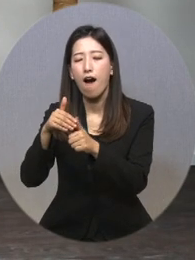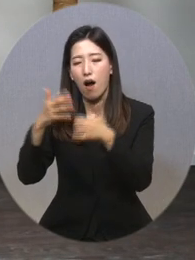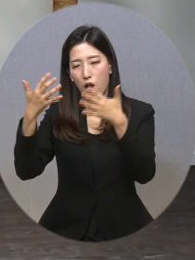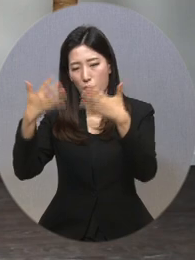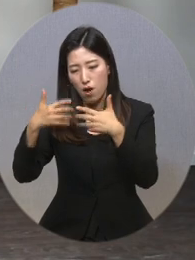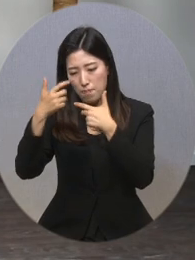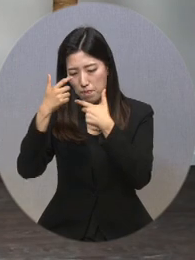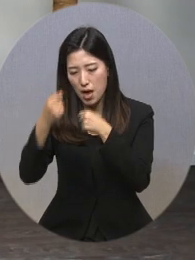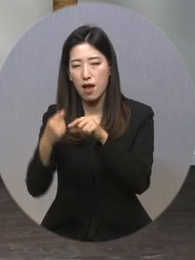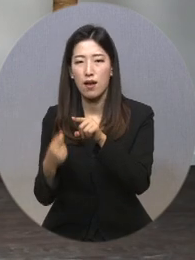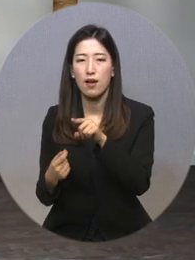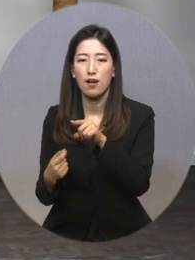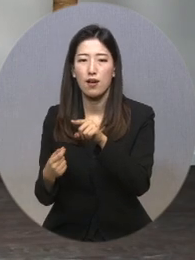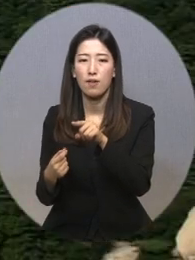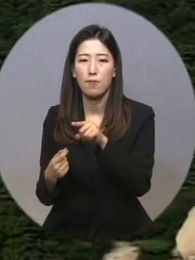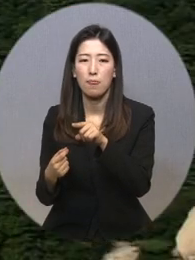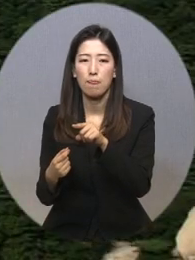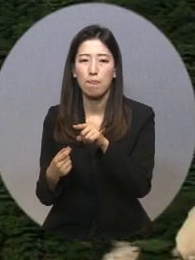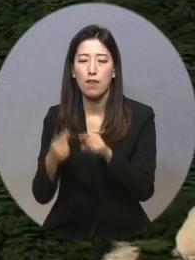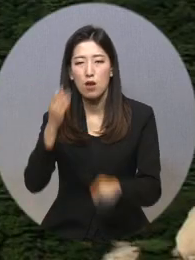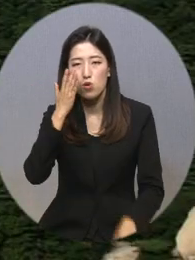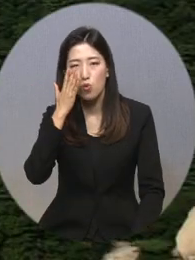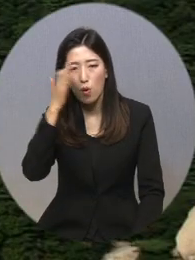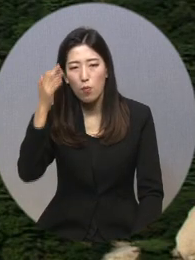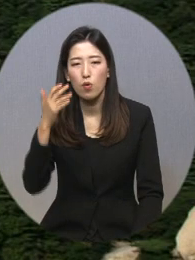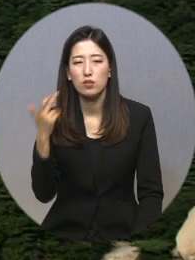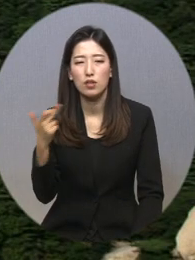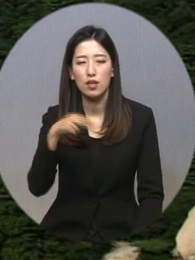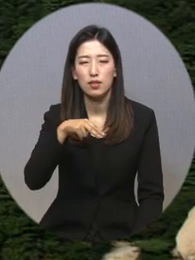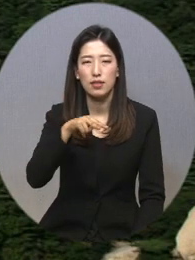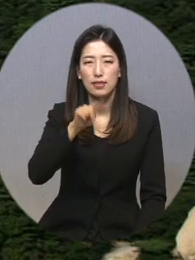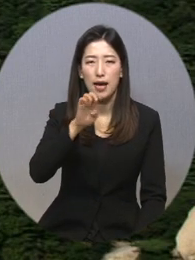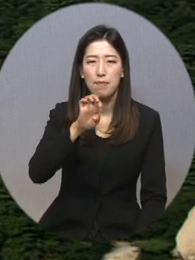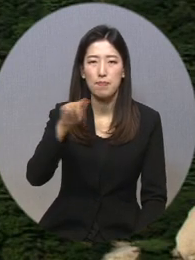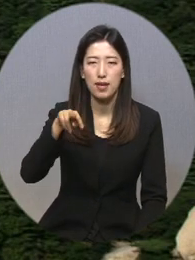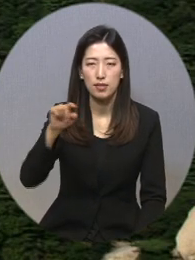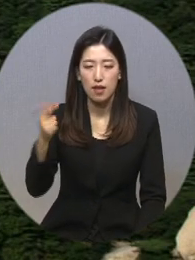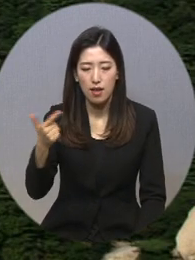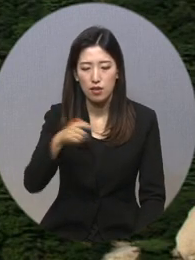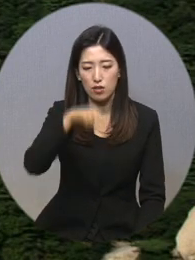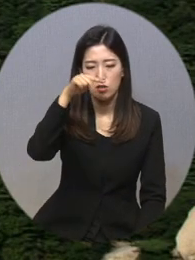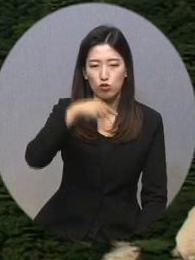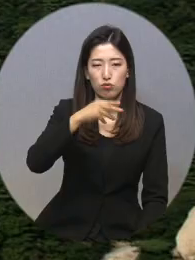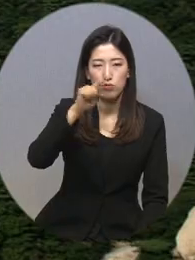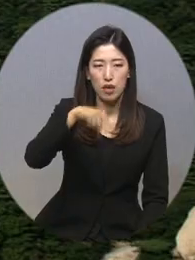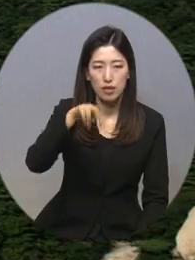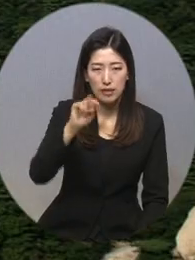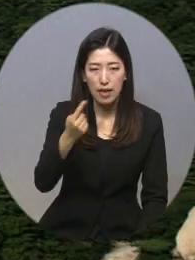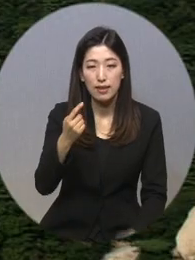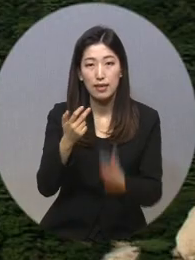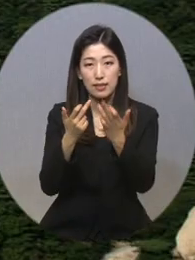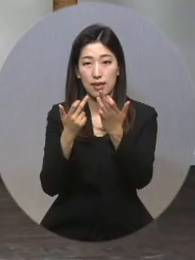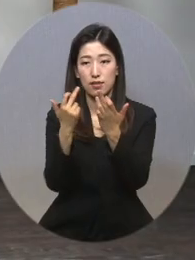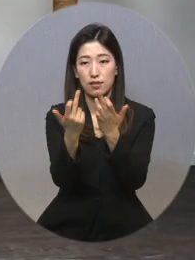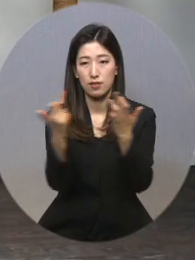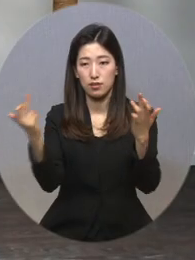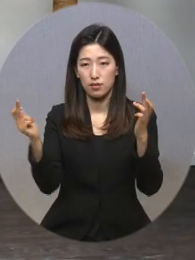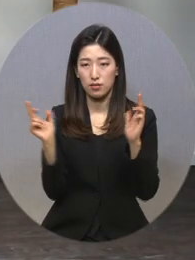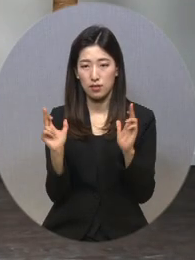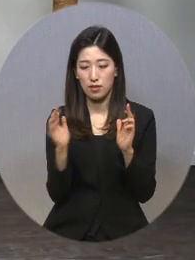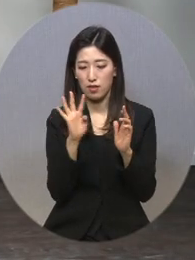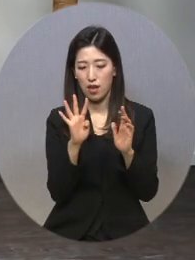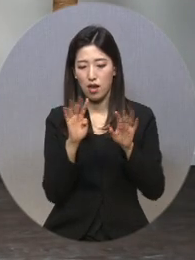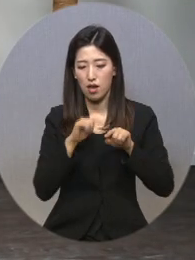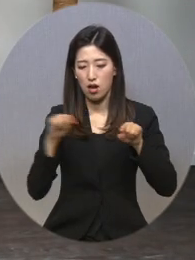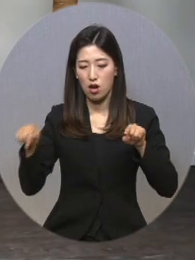여건입니다. 도봉산, 사패산, 천보산, 수락산으로 네 개 산으로 둘러싸여 있죠. 안에